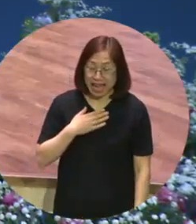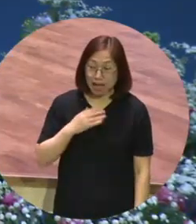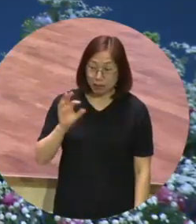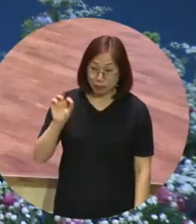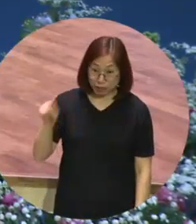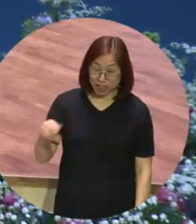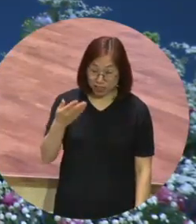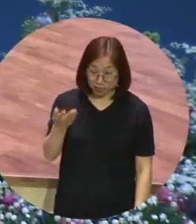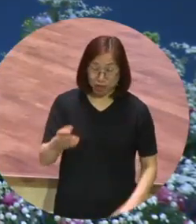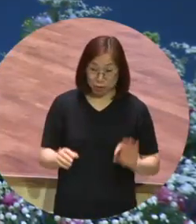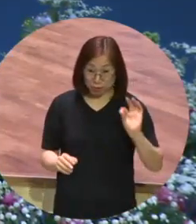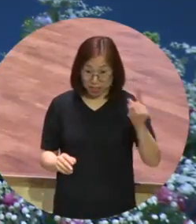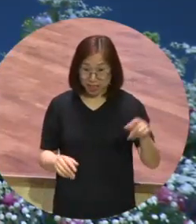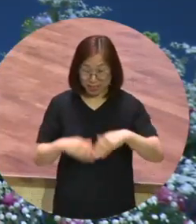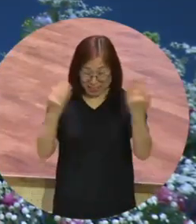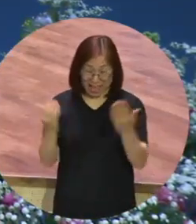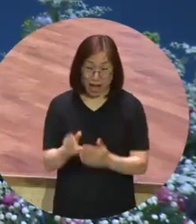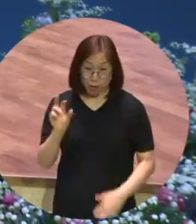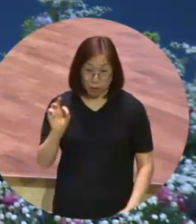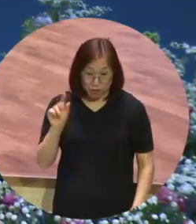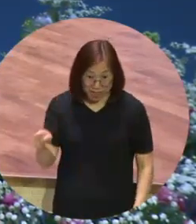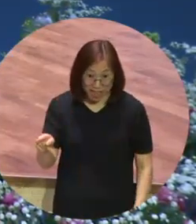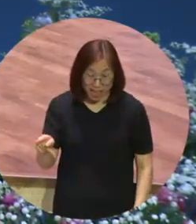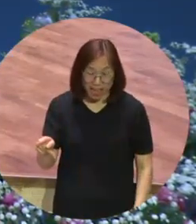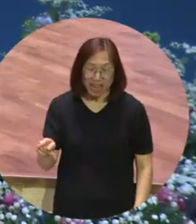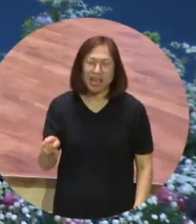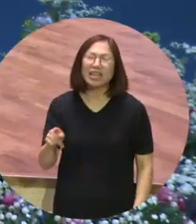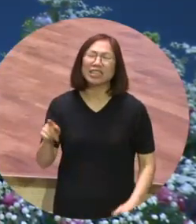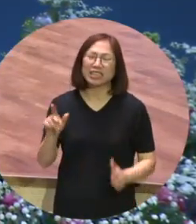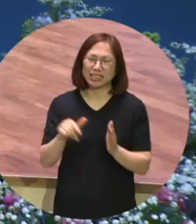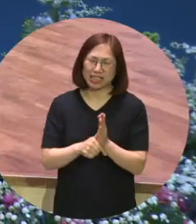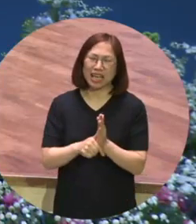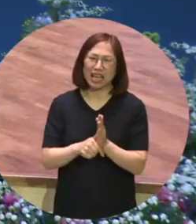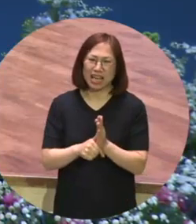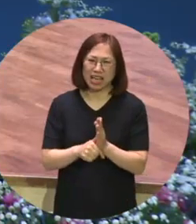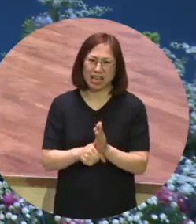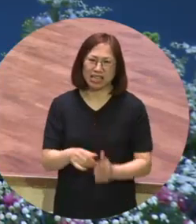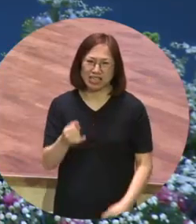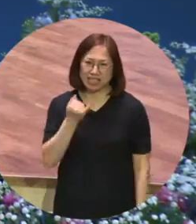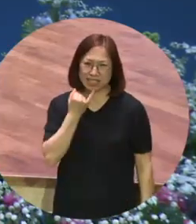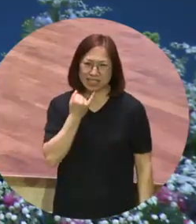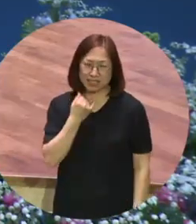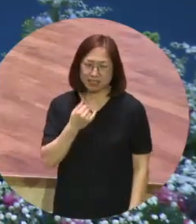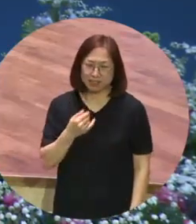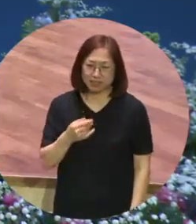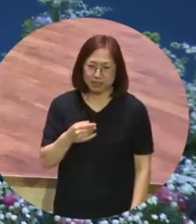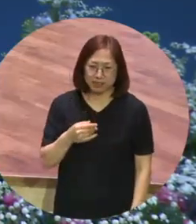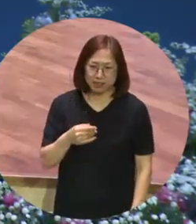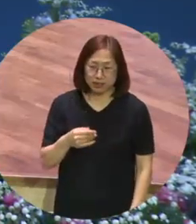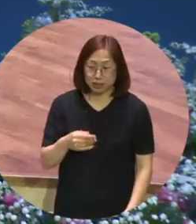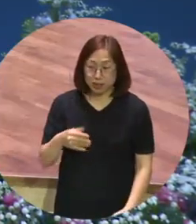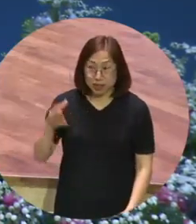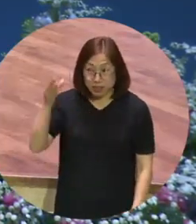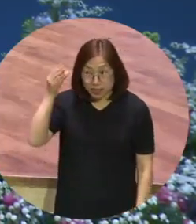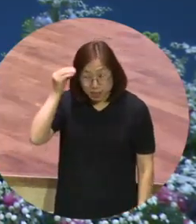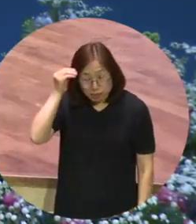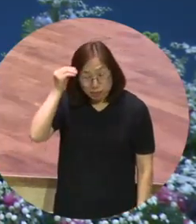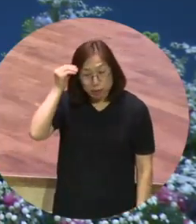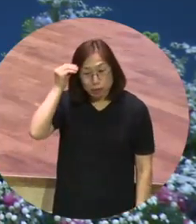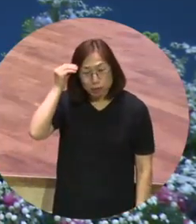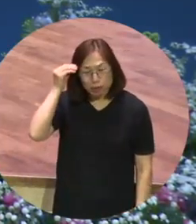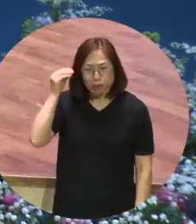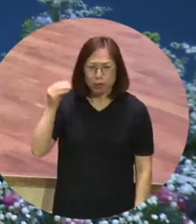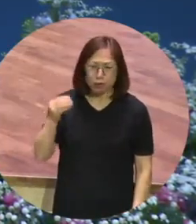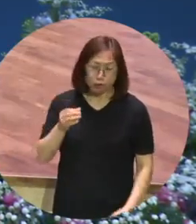돼요. 아멘. 생필없는 사람 같아도 그 사람을 보험으로 수용하는 것이 답난